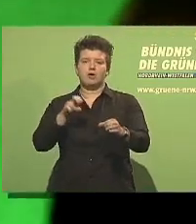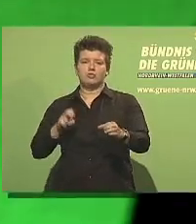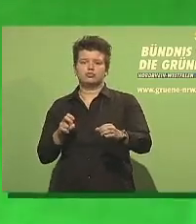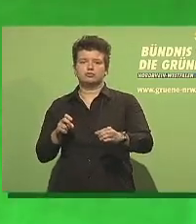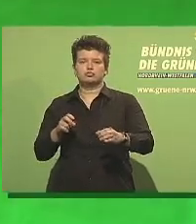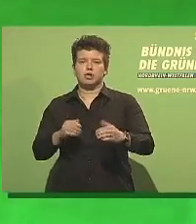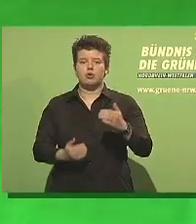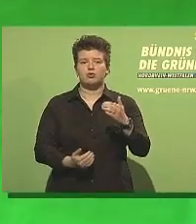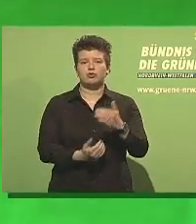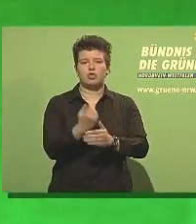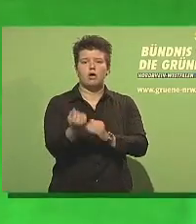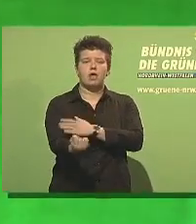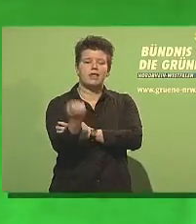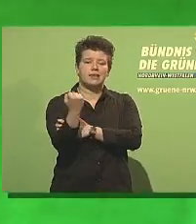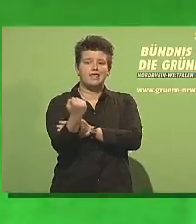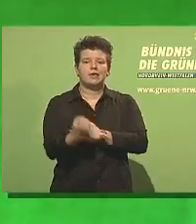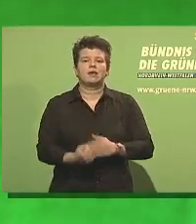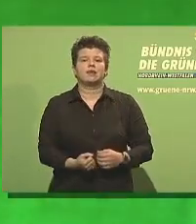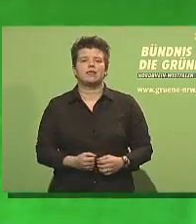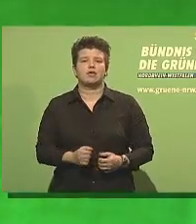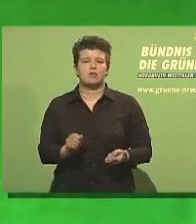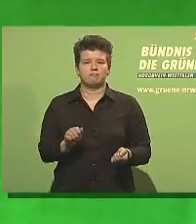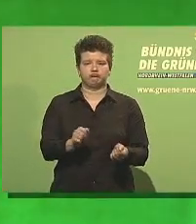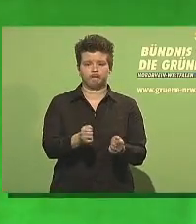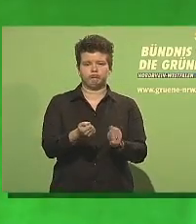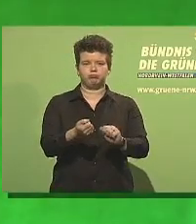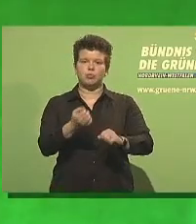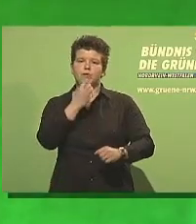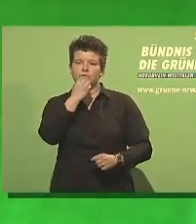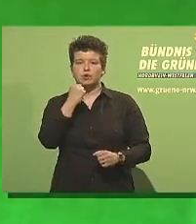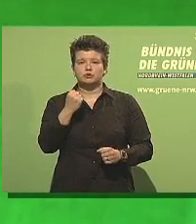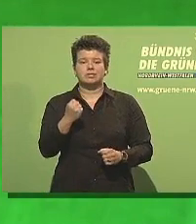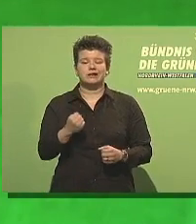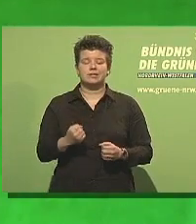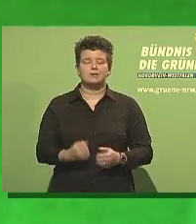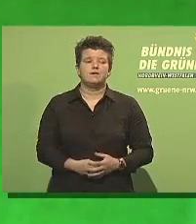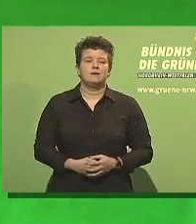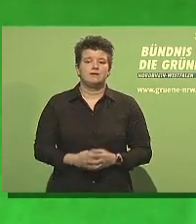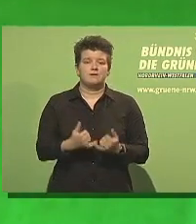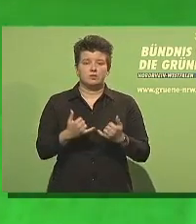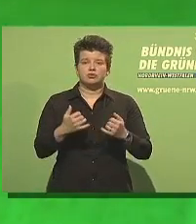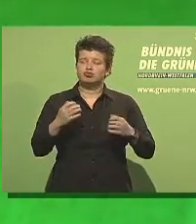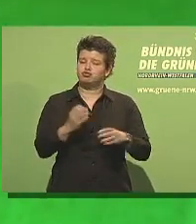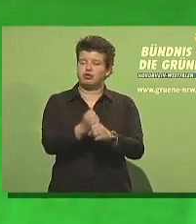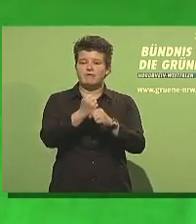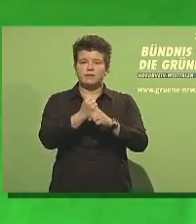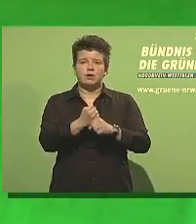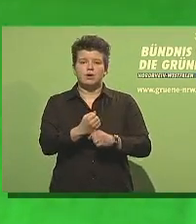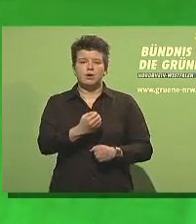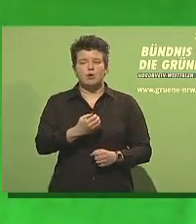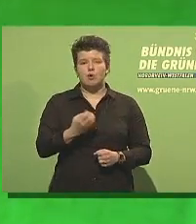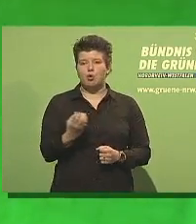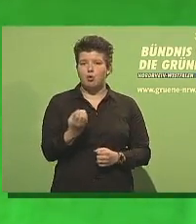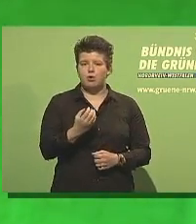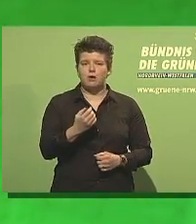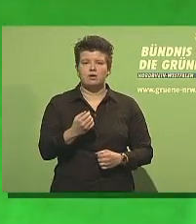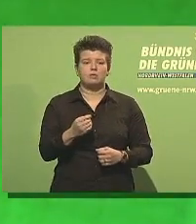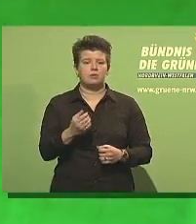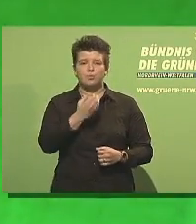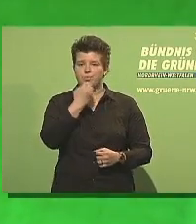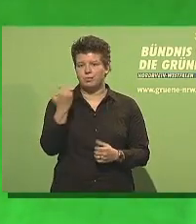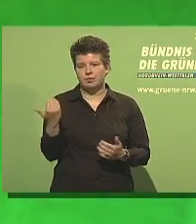ohne Atom und es geht ohne Kohle, liebe Freundinnen und Freunde. Und das ist, weil wir dafür gekämpft haben.